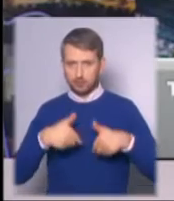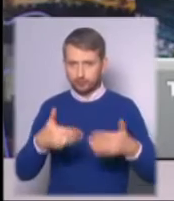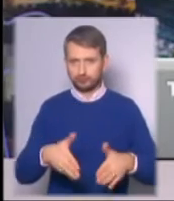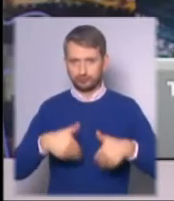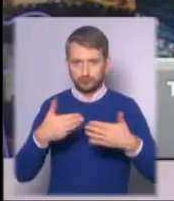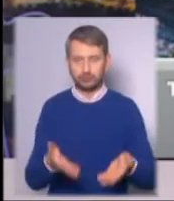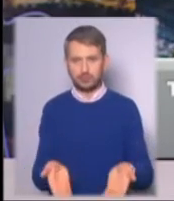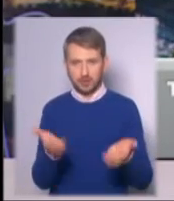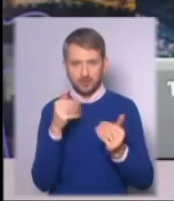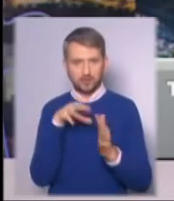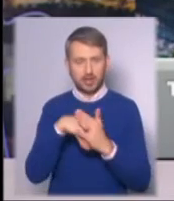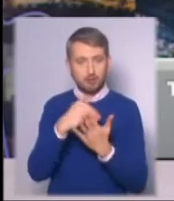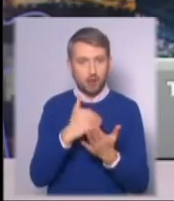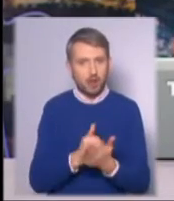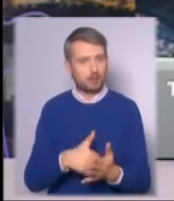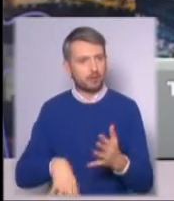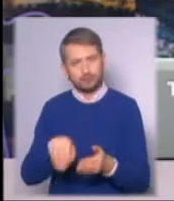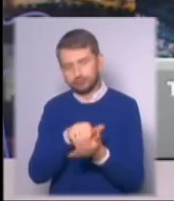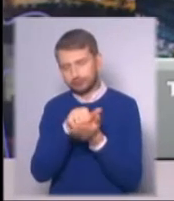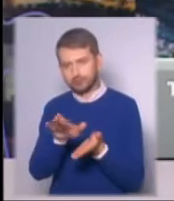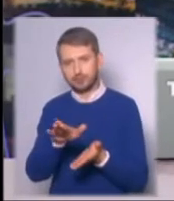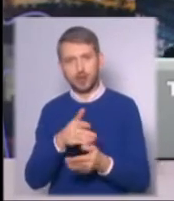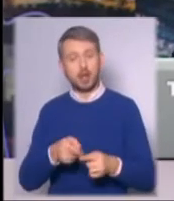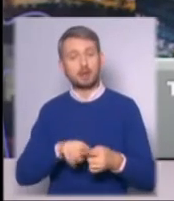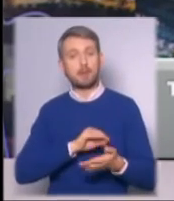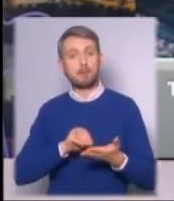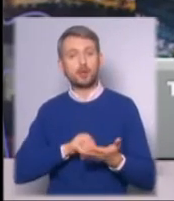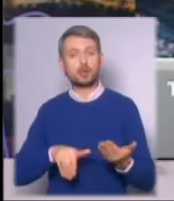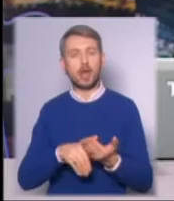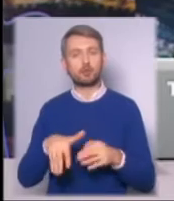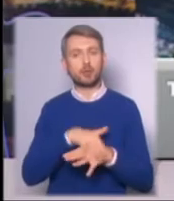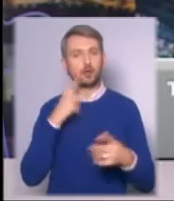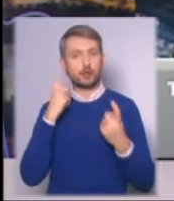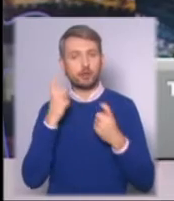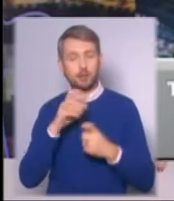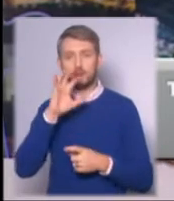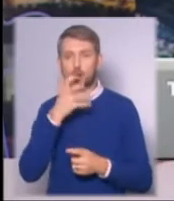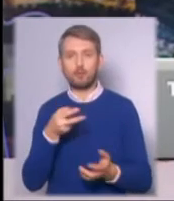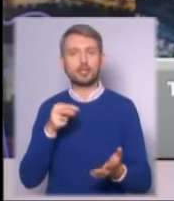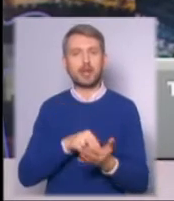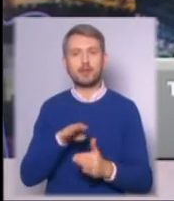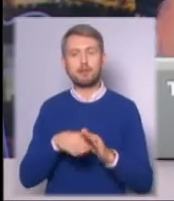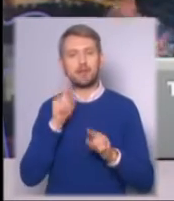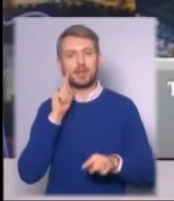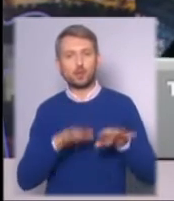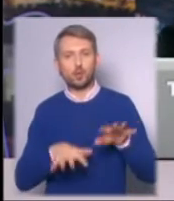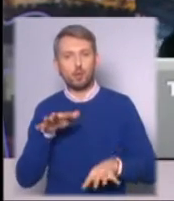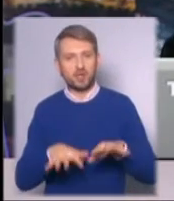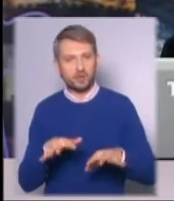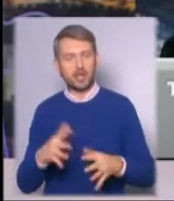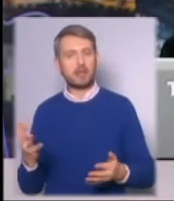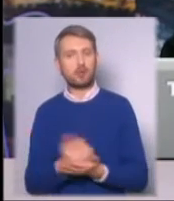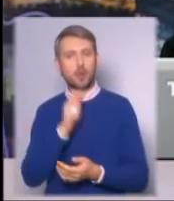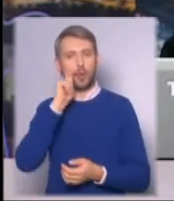внесення до порядку денного і так і не внесли, то це, пишуть засоби масової інформації, серйозно ставить під сумнів набуття